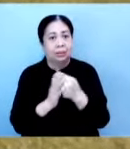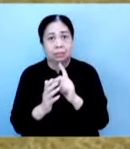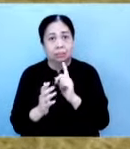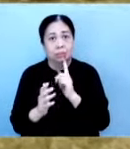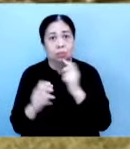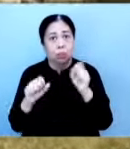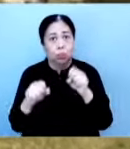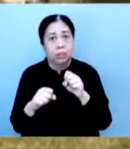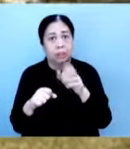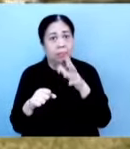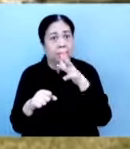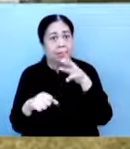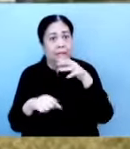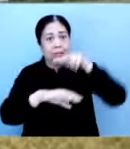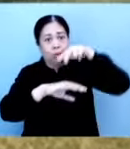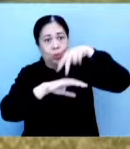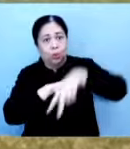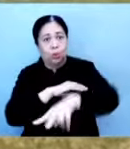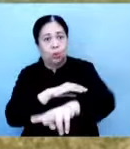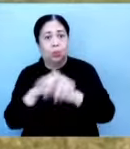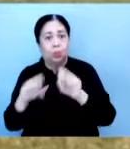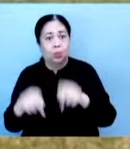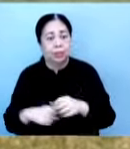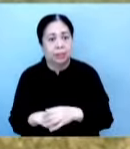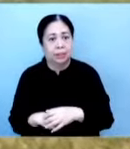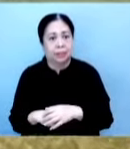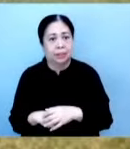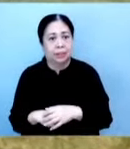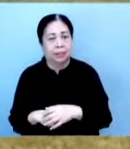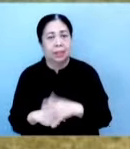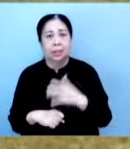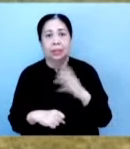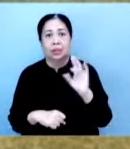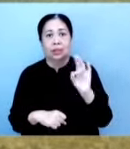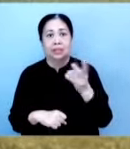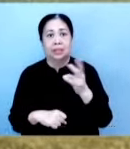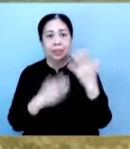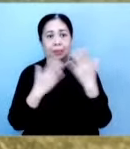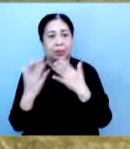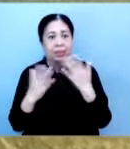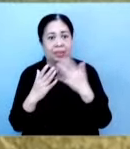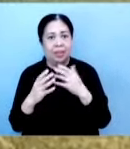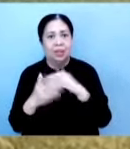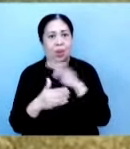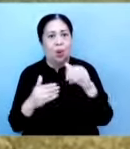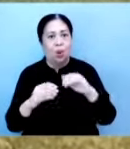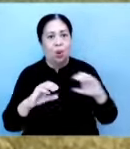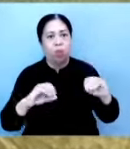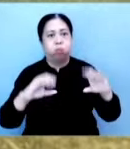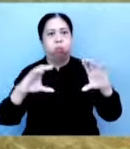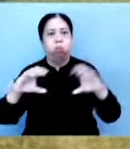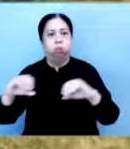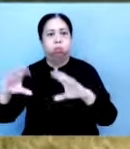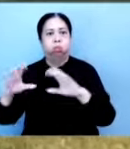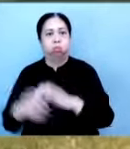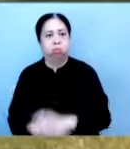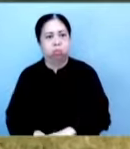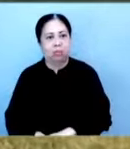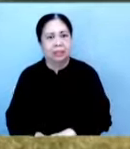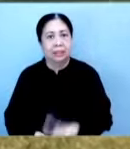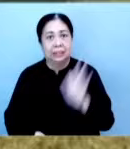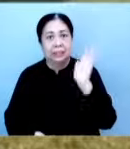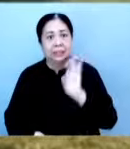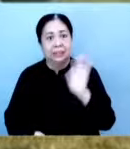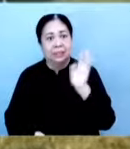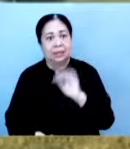i-slide diyan Mama I will tell you nung sth birthday ni Kali puro inflatables kami dati pa yun sa lamesa